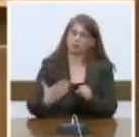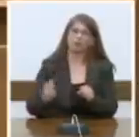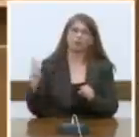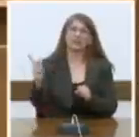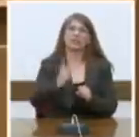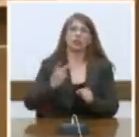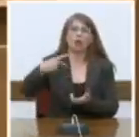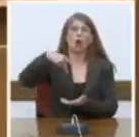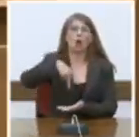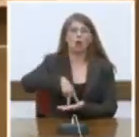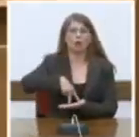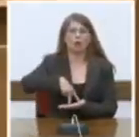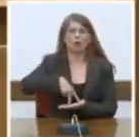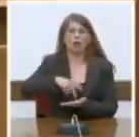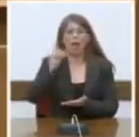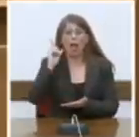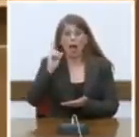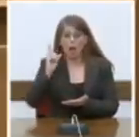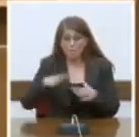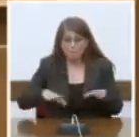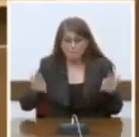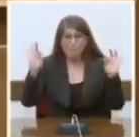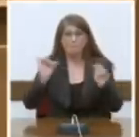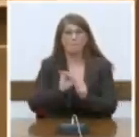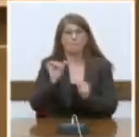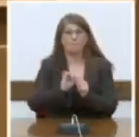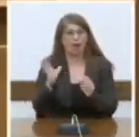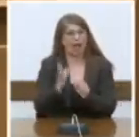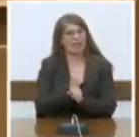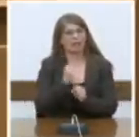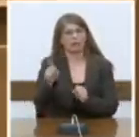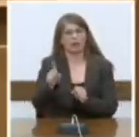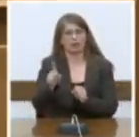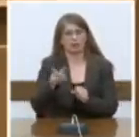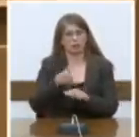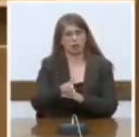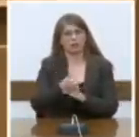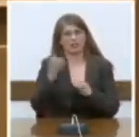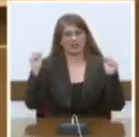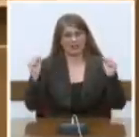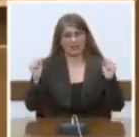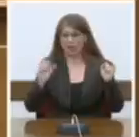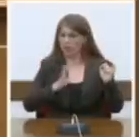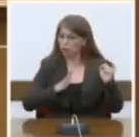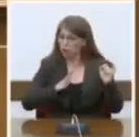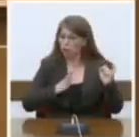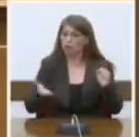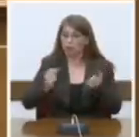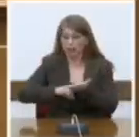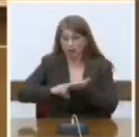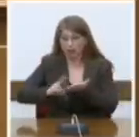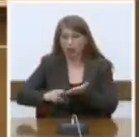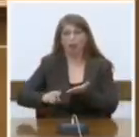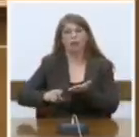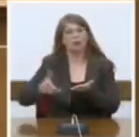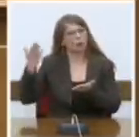όρθια και από τους πρώτους μήνες εξασφαλισμένη την πρόσβαση στην υγεία για τους ανασφάλιστους που δεν είχαν εξασφαλίσει οι προηγούμενες